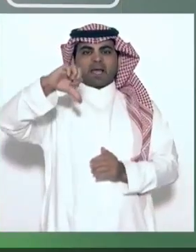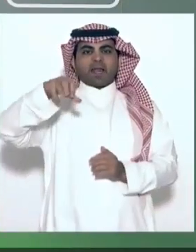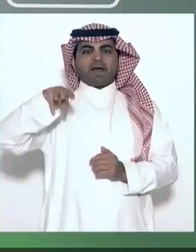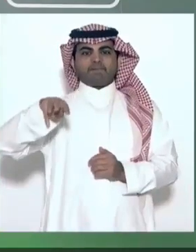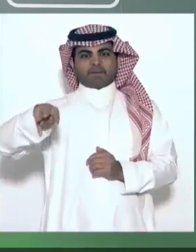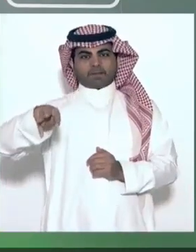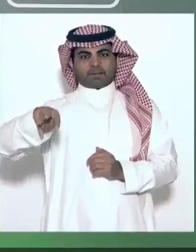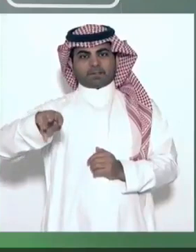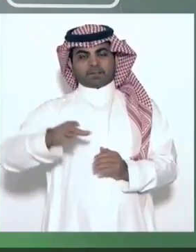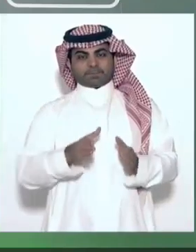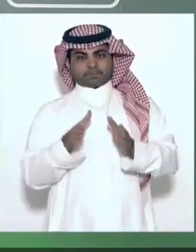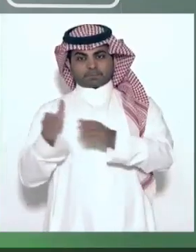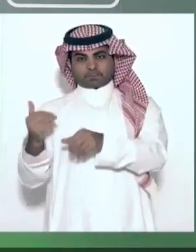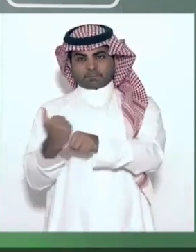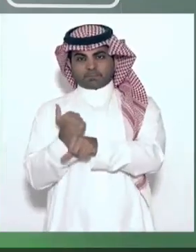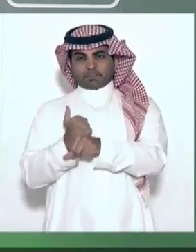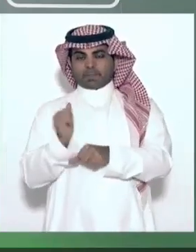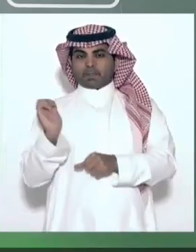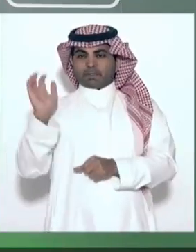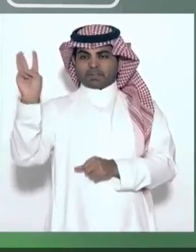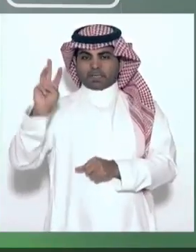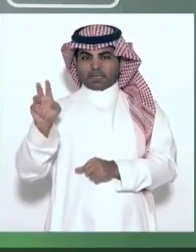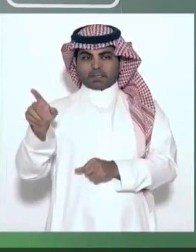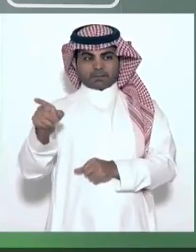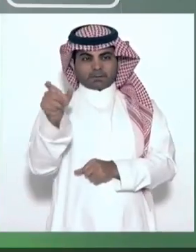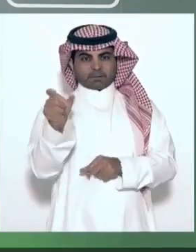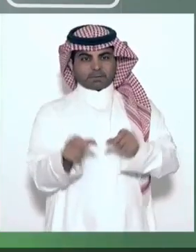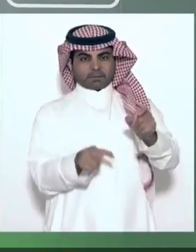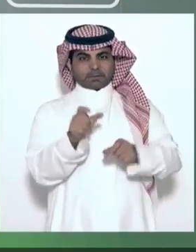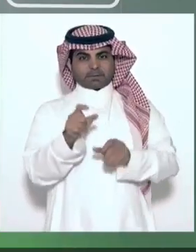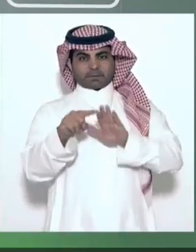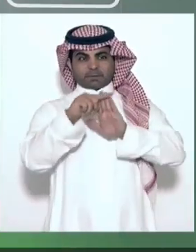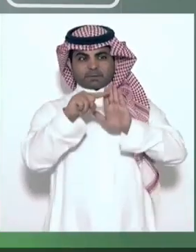لموظفي المنشآت العاملين في المنشآت القطاع الخاص المؤهلة وفقا للشروط والأحكام.